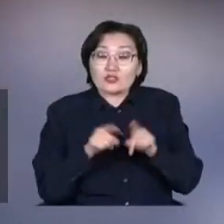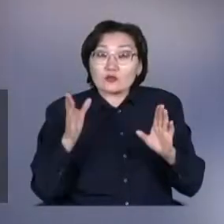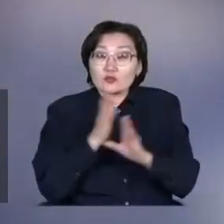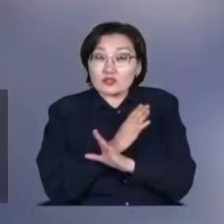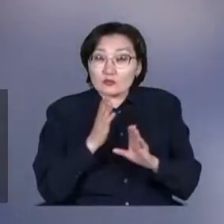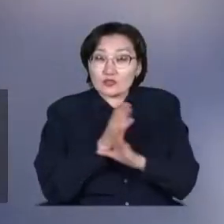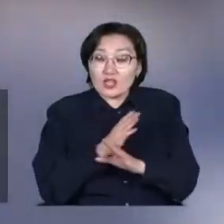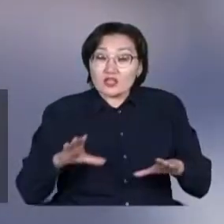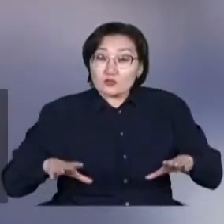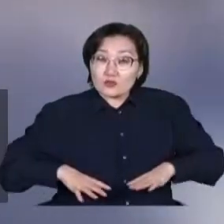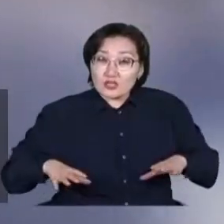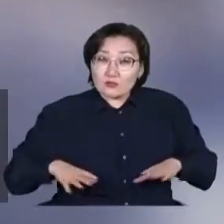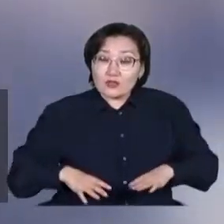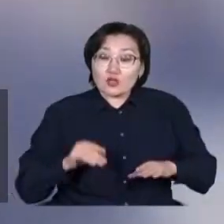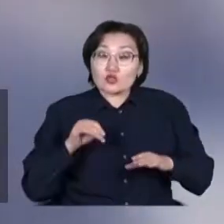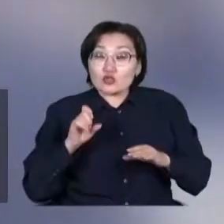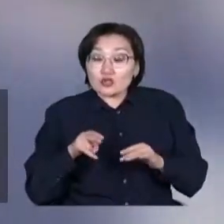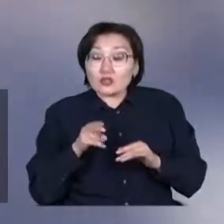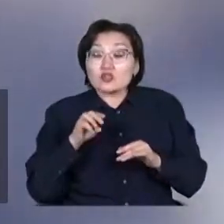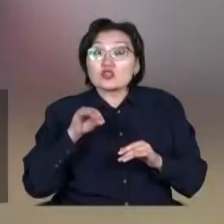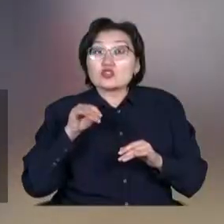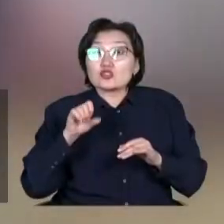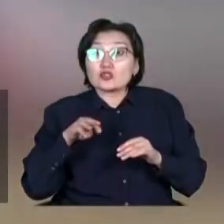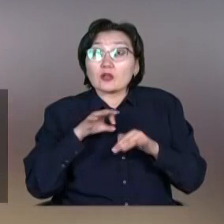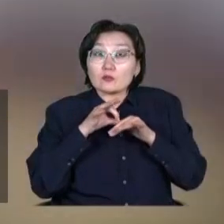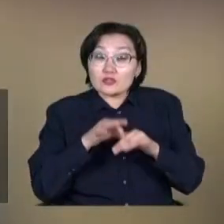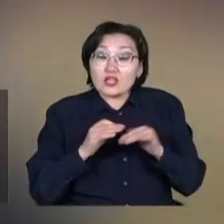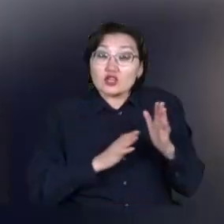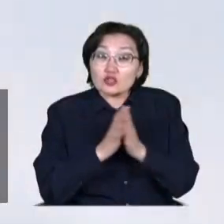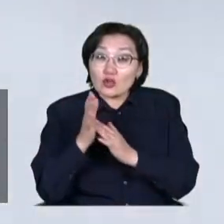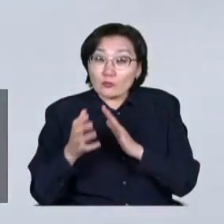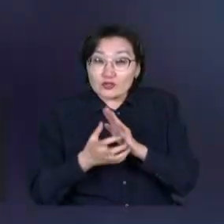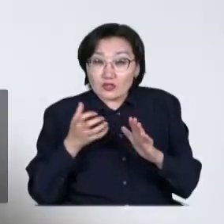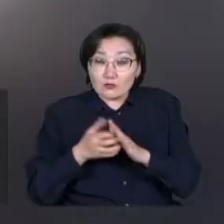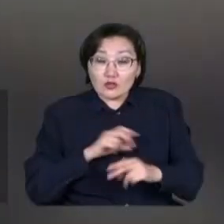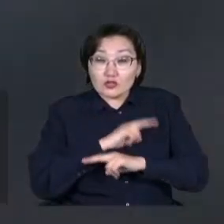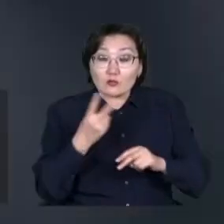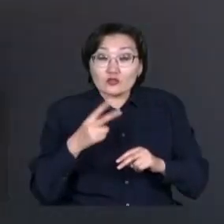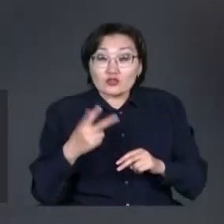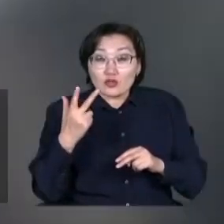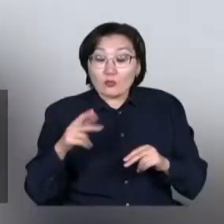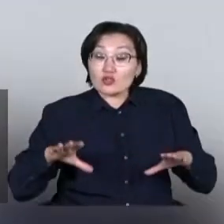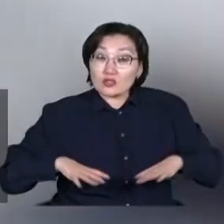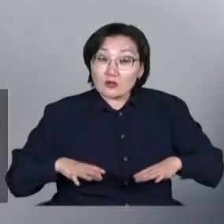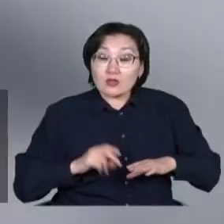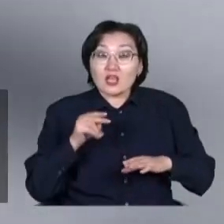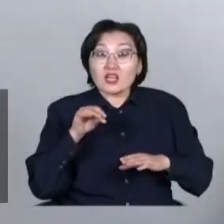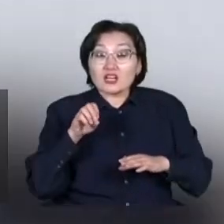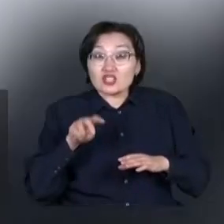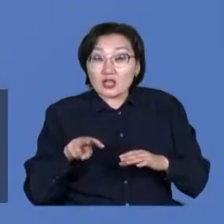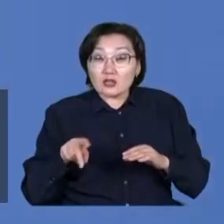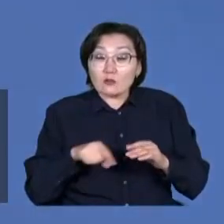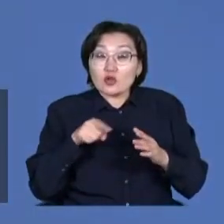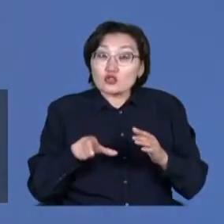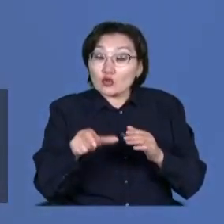атаулының көтерем болуына әкеп тіреді. Дәлел міне, шөпке жармай арам қатқан осы 23 жылқы Жаңарқа ауданы мен Қаражал қаласының арасындағы жол